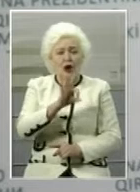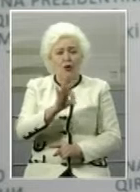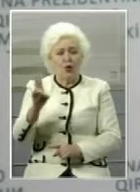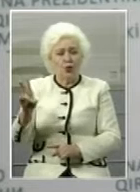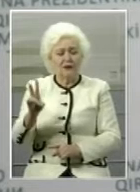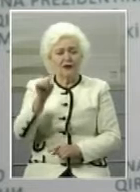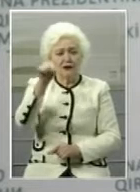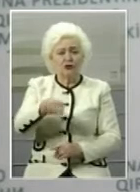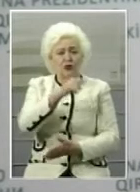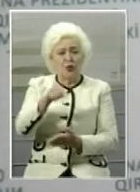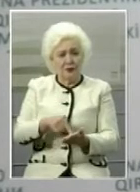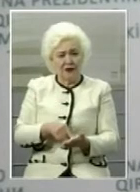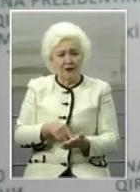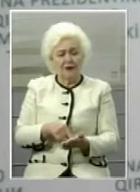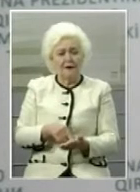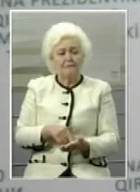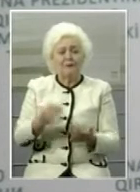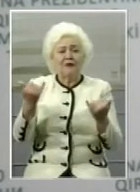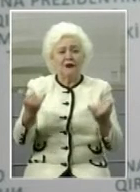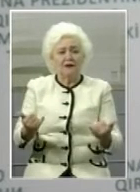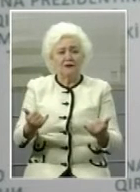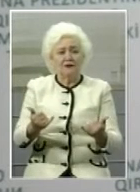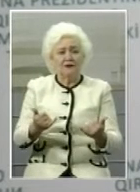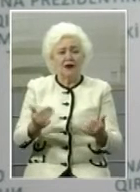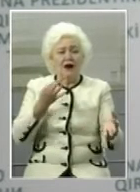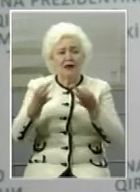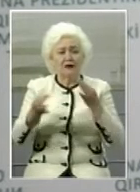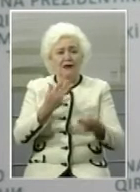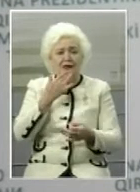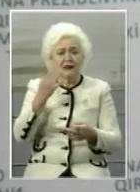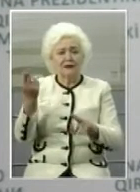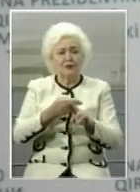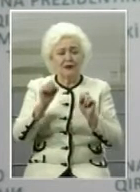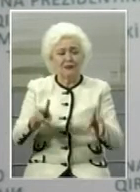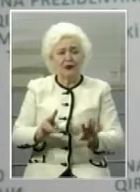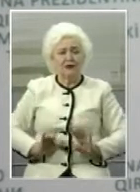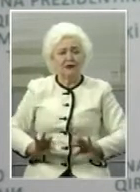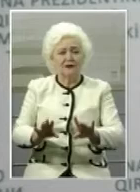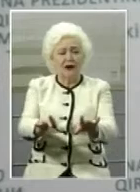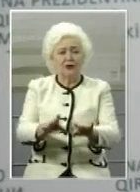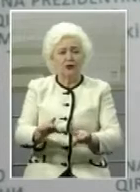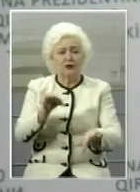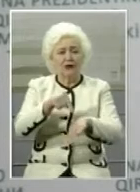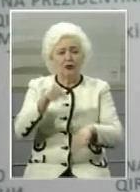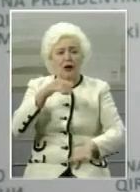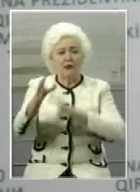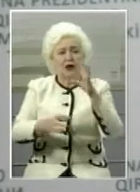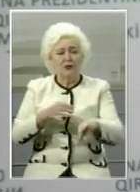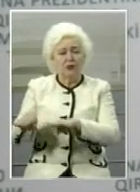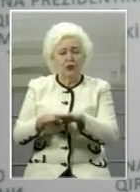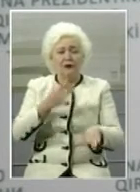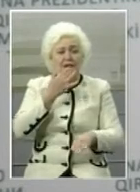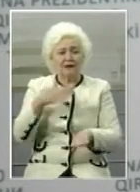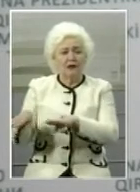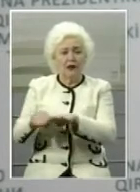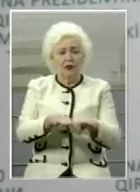цього питання Ради нацбезпеки. І будуть вжити заходи реагування на міжнародному рівні, також на національному рівні.